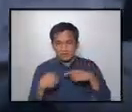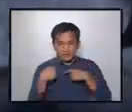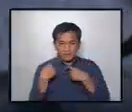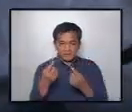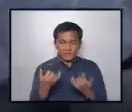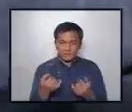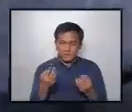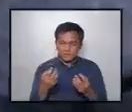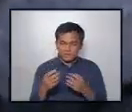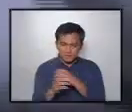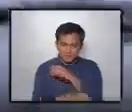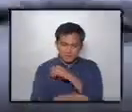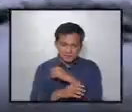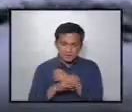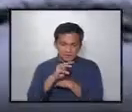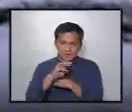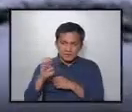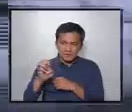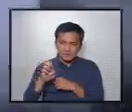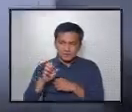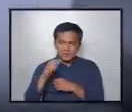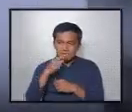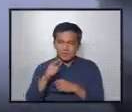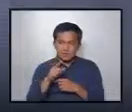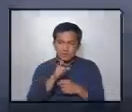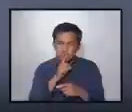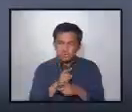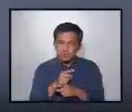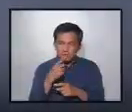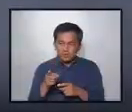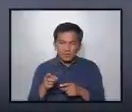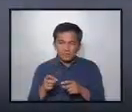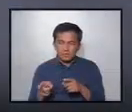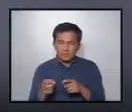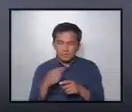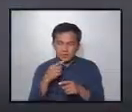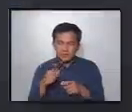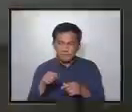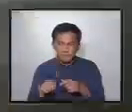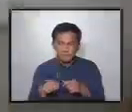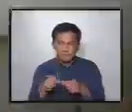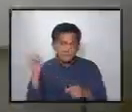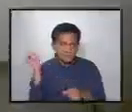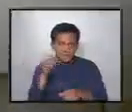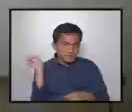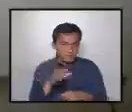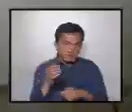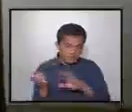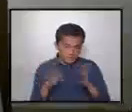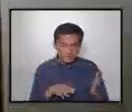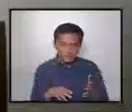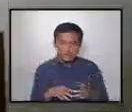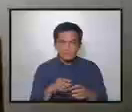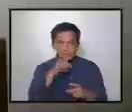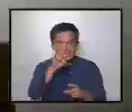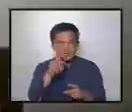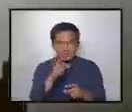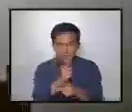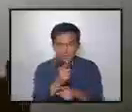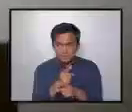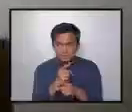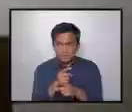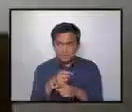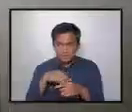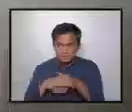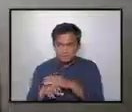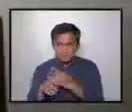maraming bansa sa Middle East at Africa, literal na binabato ang mga bakla at ang mga nakikiapid. Pero etong tanong, tama nga ba na ipasok sa